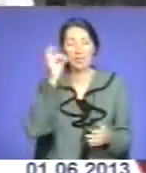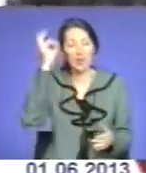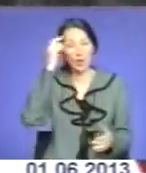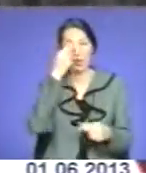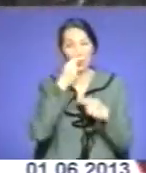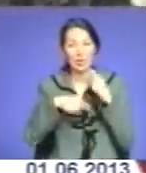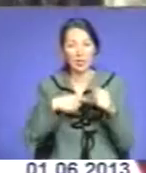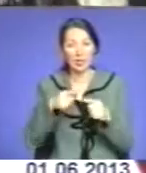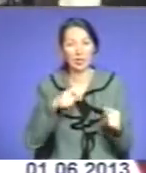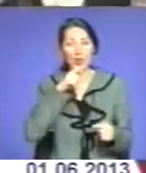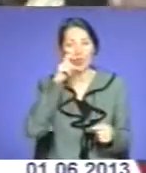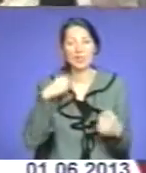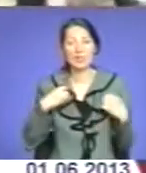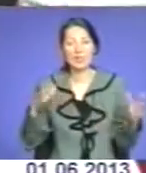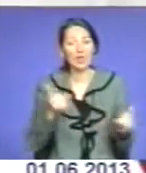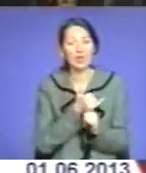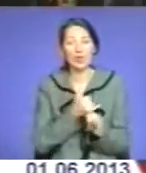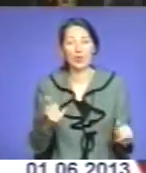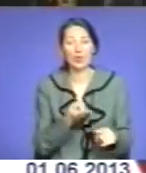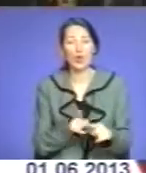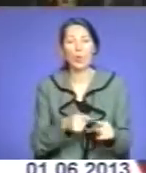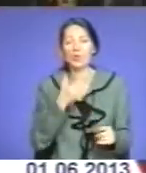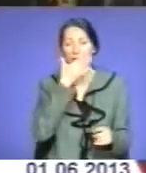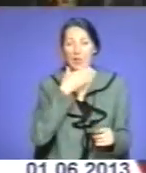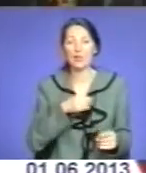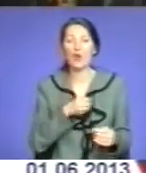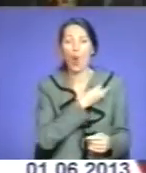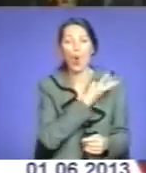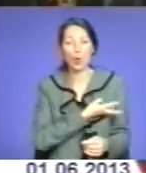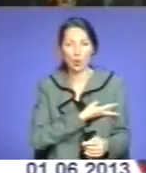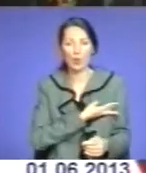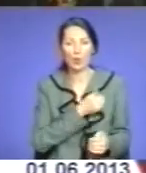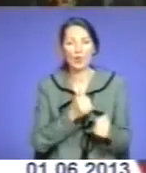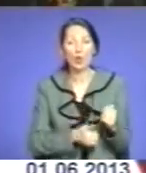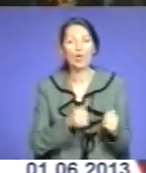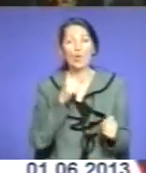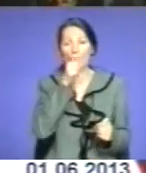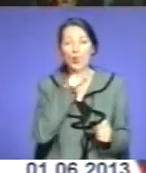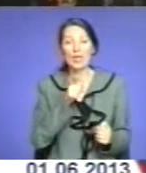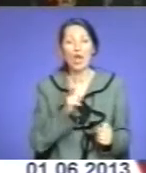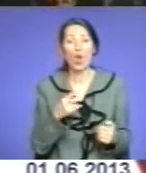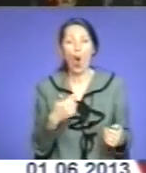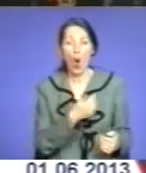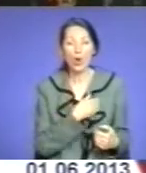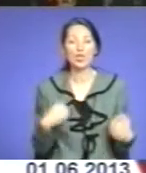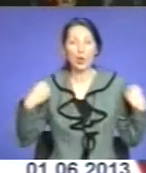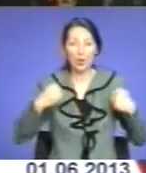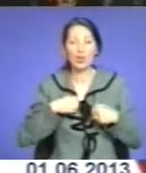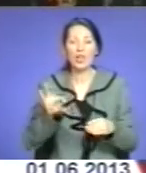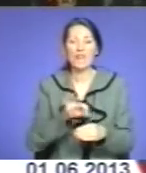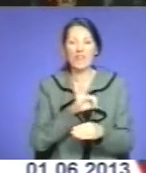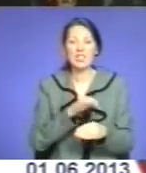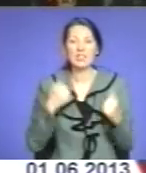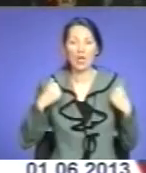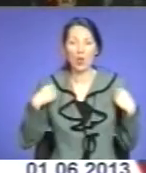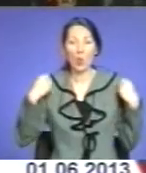свято неможливе без колоритних костюмів. З кожним роком тих, хто хоче вишити костюм, одягнути, стає все більше. Нам було дуже